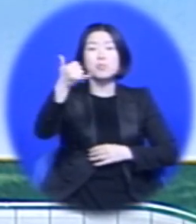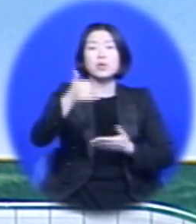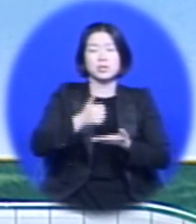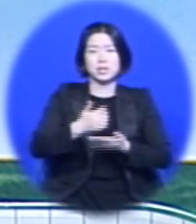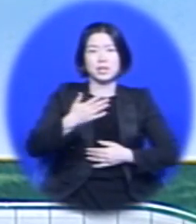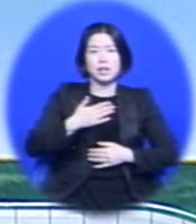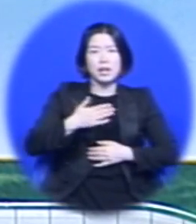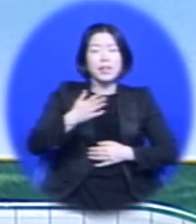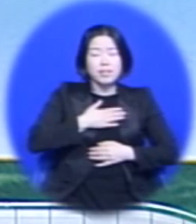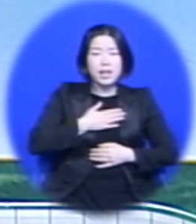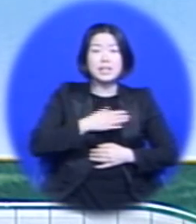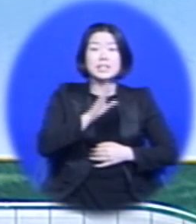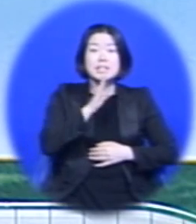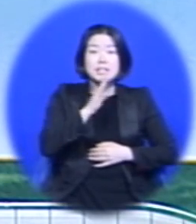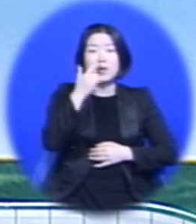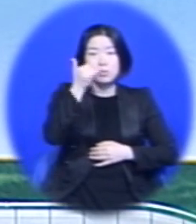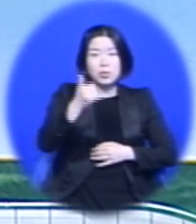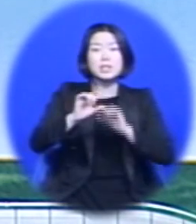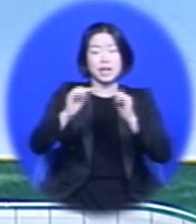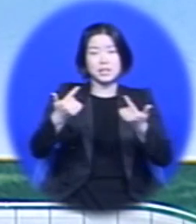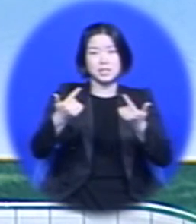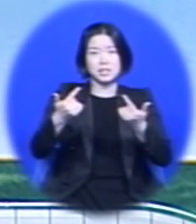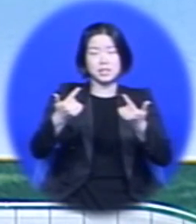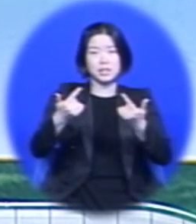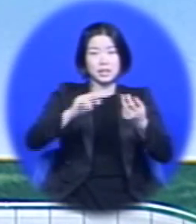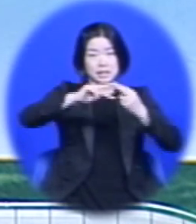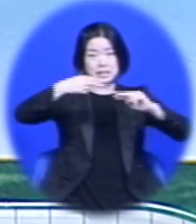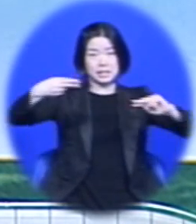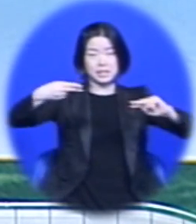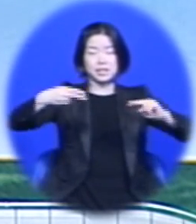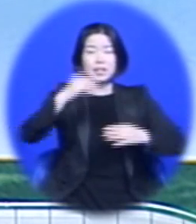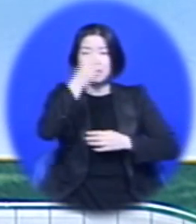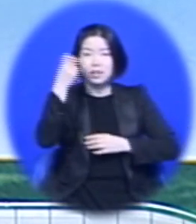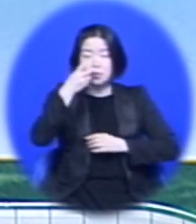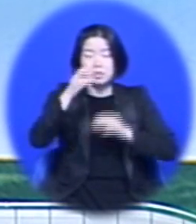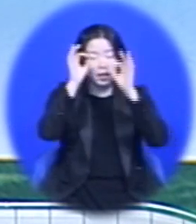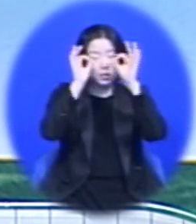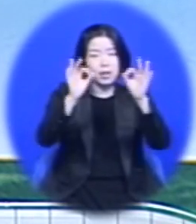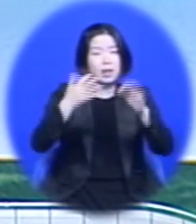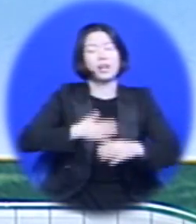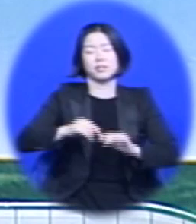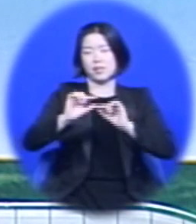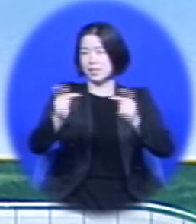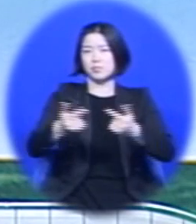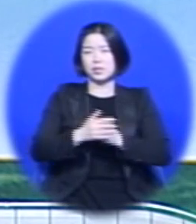내 친부모인지 아닌지 꼭 DNA 검사, 유전자 검사를 해봐야 아는 거 아닙니다.